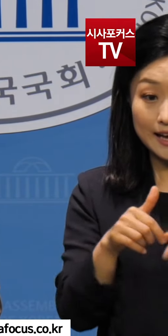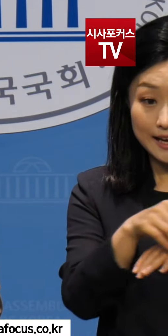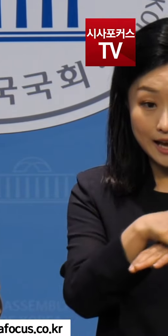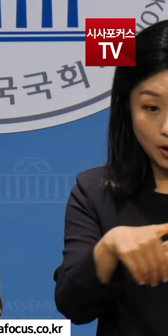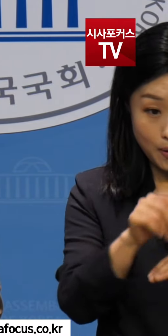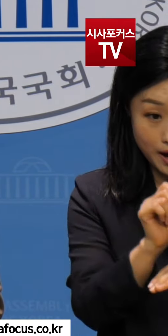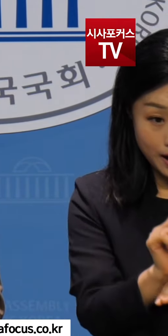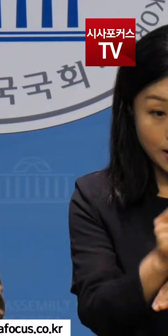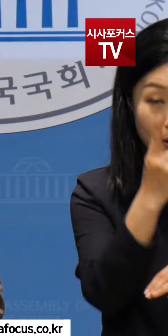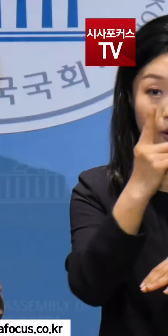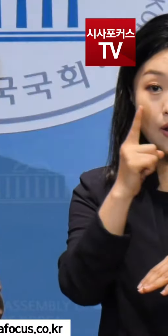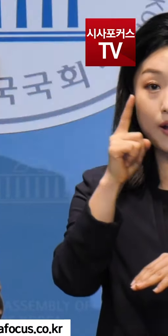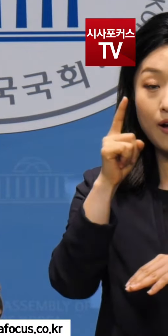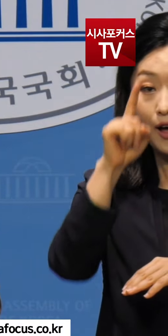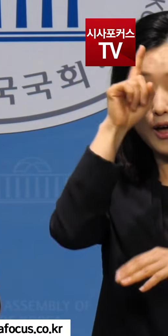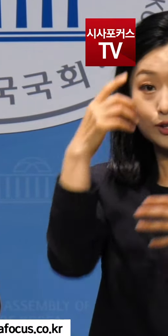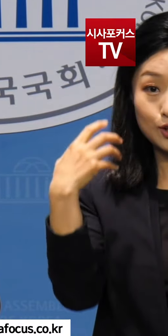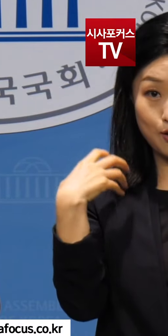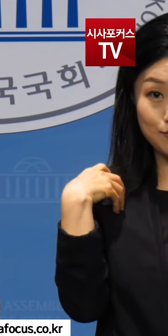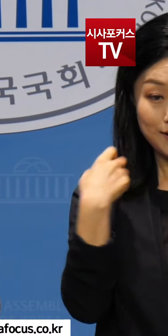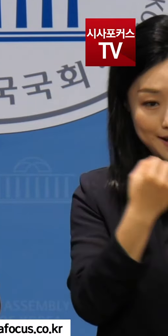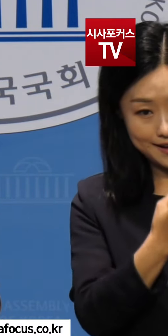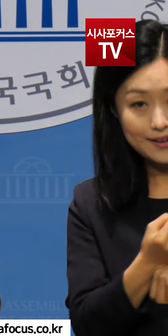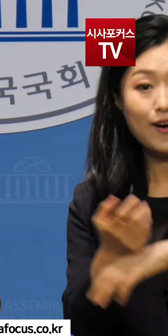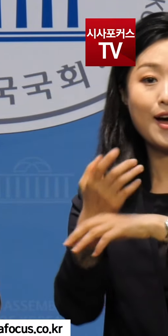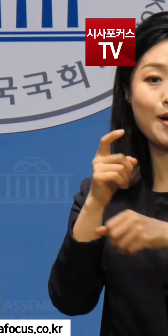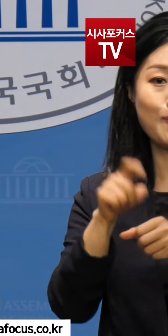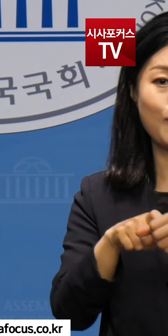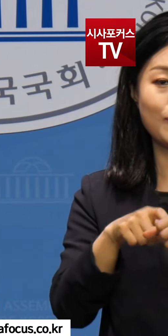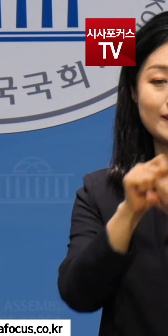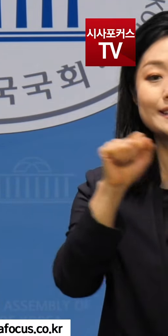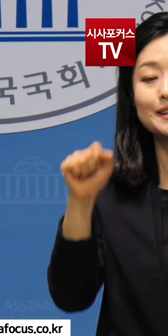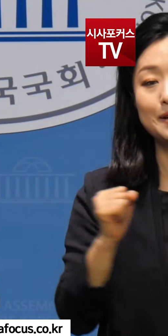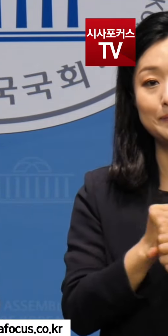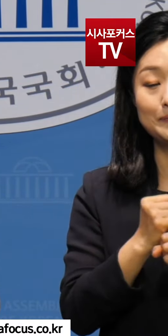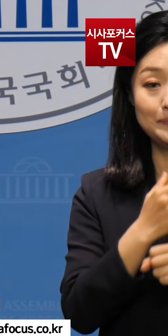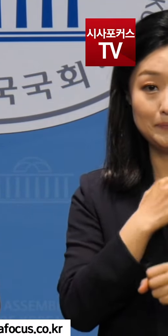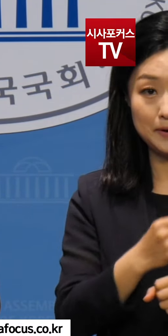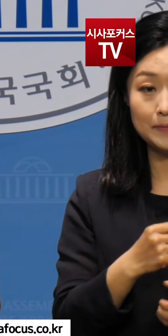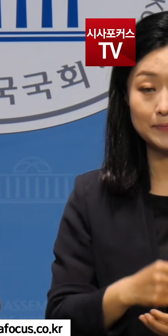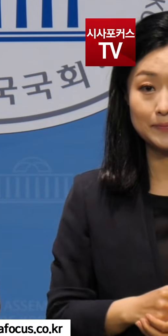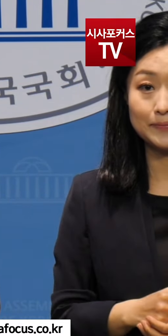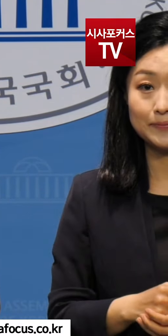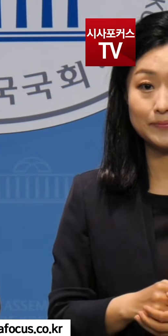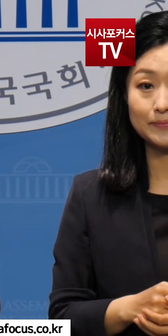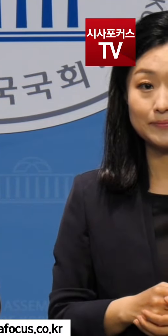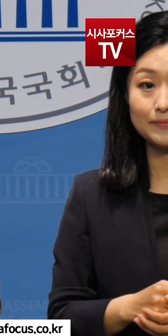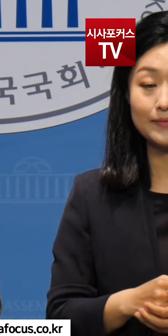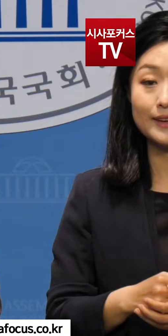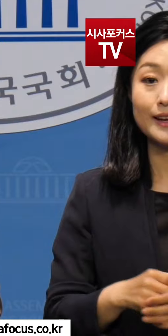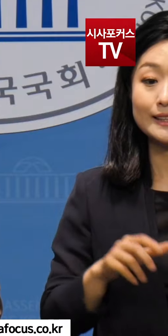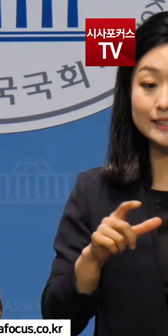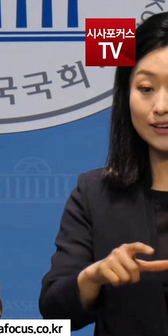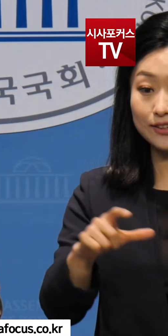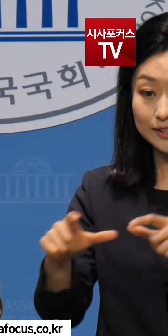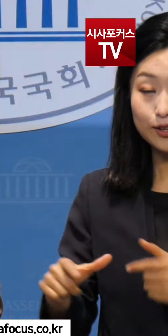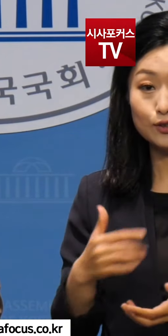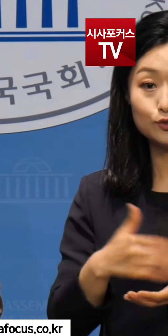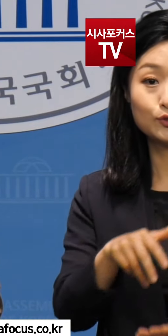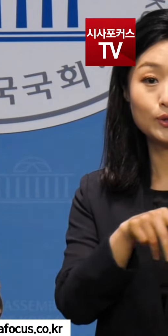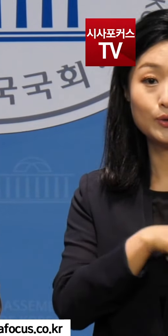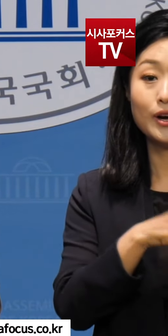수 있는 기반을 구축하고자 함입니다. 이에 더해 광주는 8분의 지역구